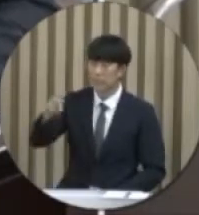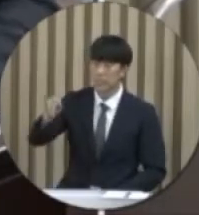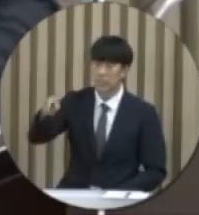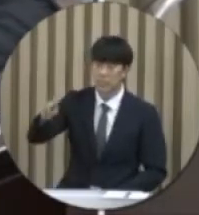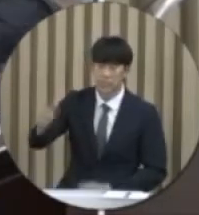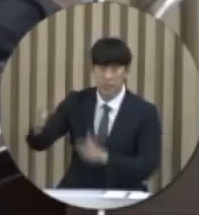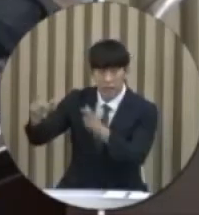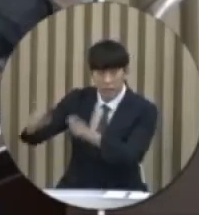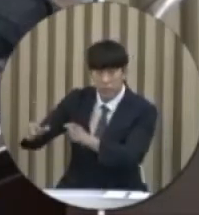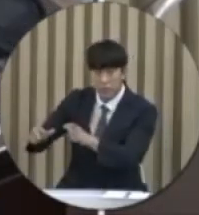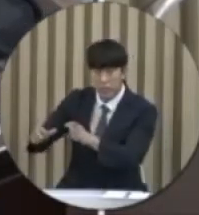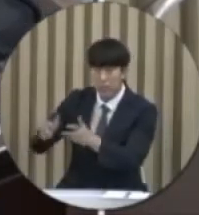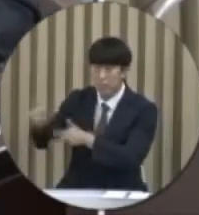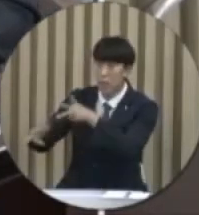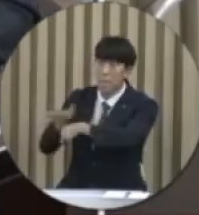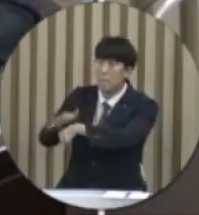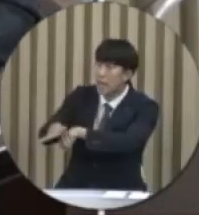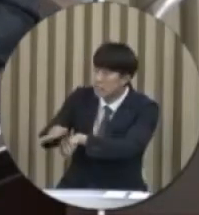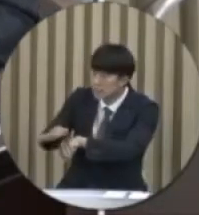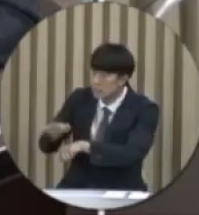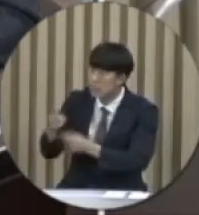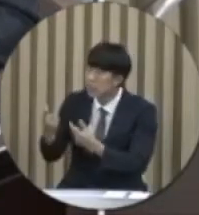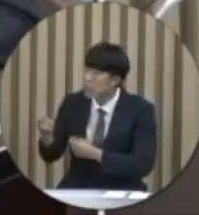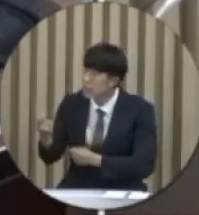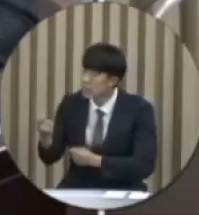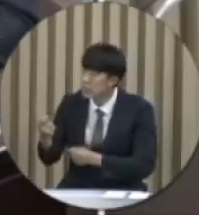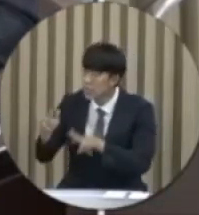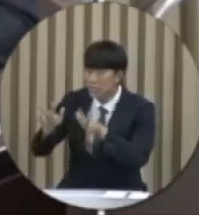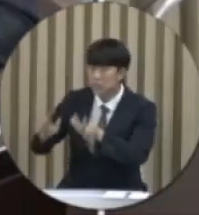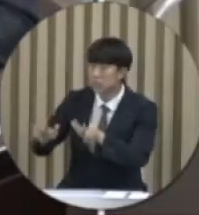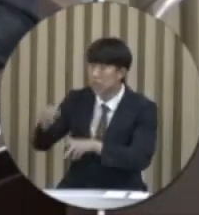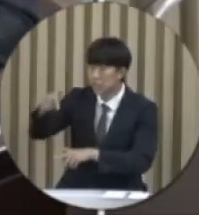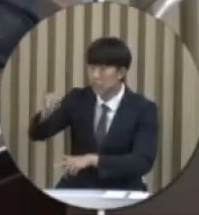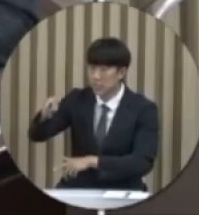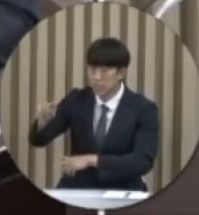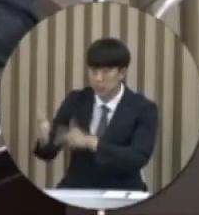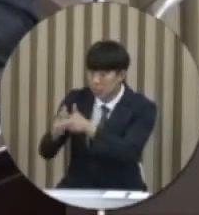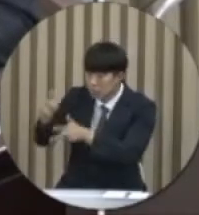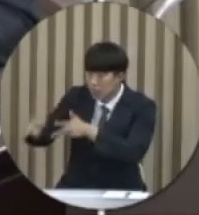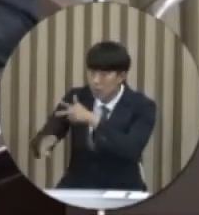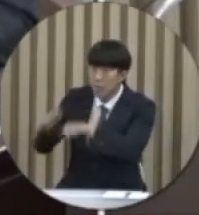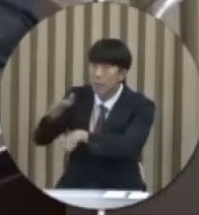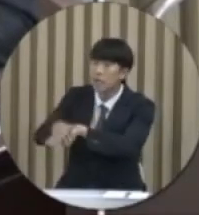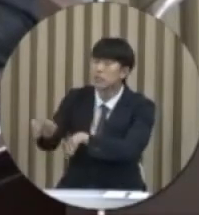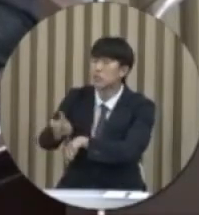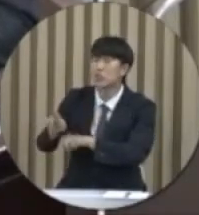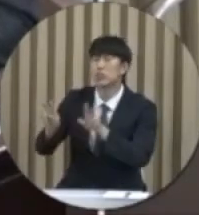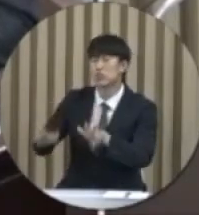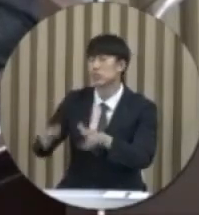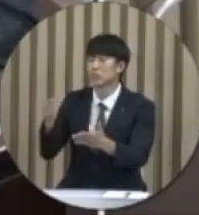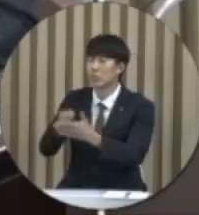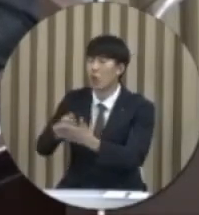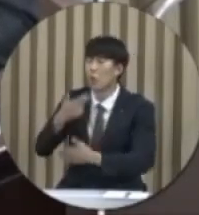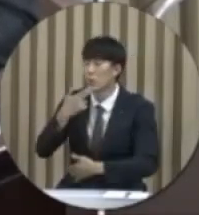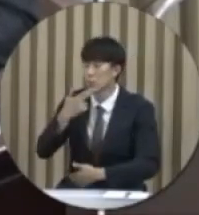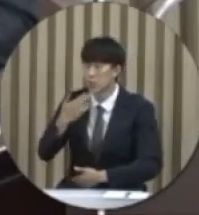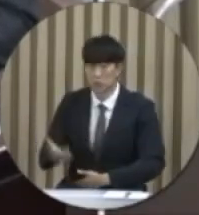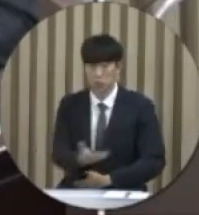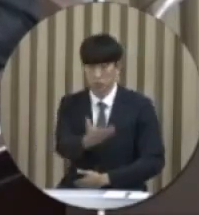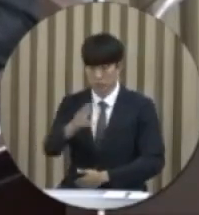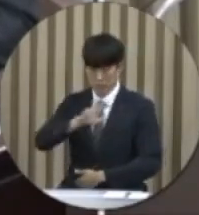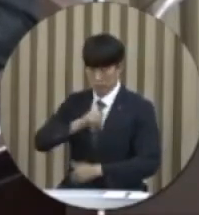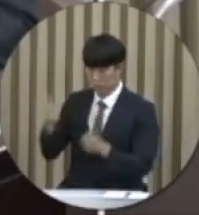기산지구 사업 방식이라고 말씀하셨는데, 현재 상태에서는 기산지구 사업 방식이 없는 상태입니다. 여기 의원님들도 다